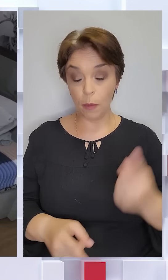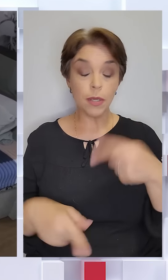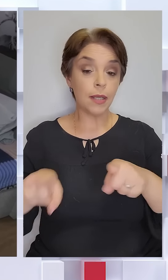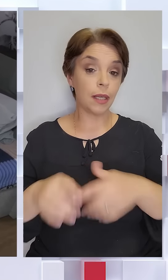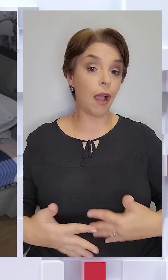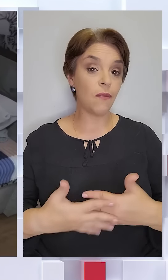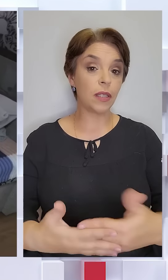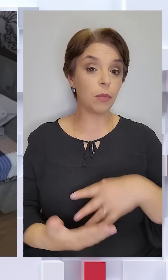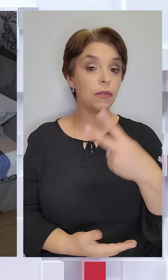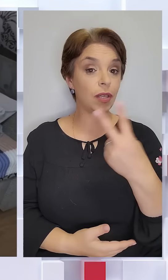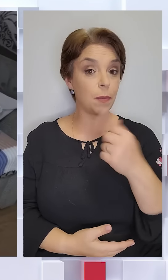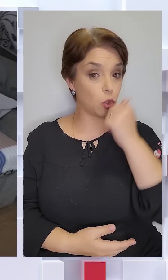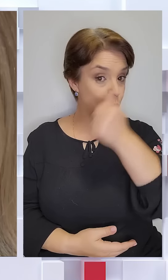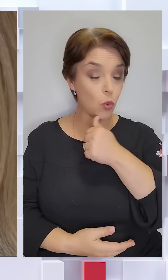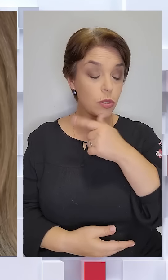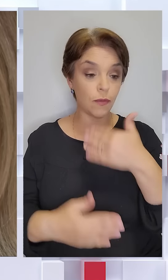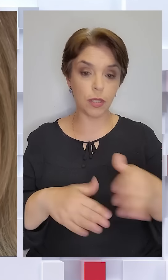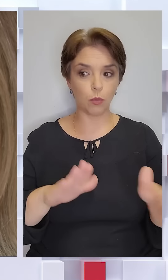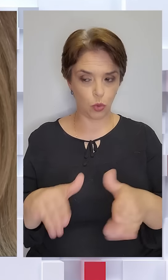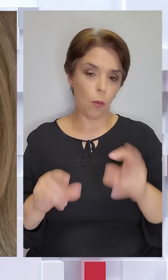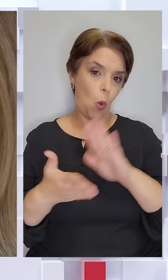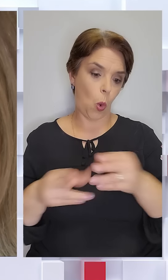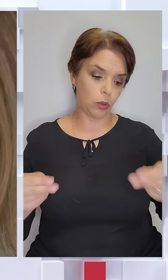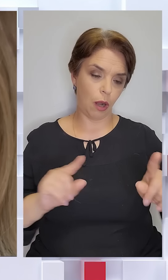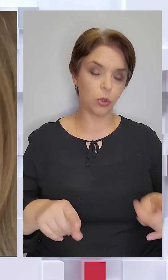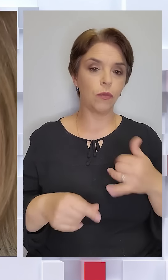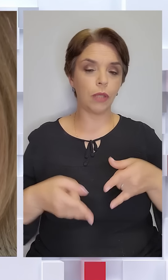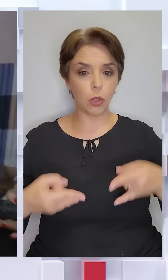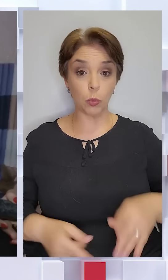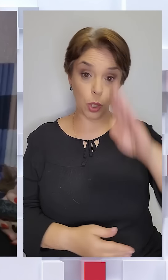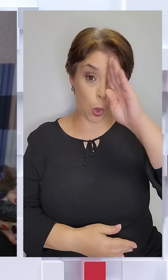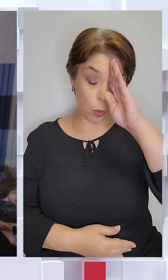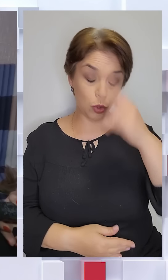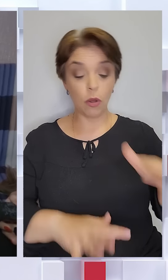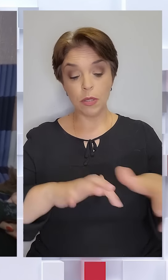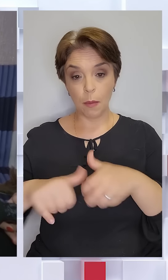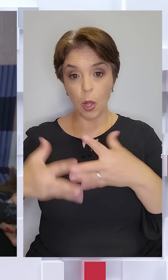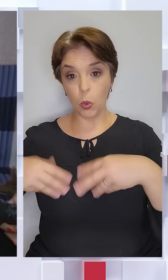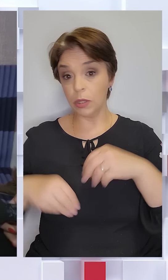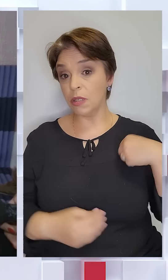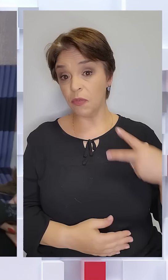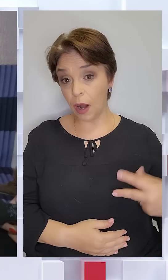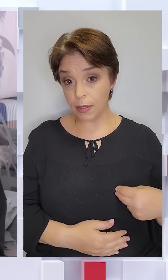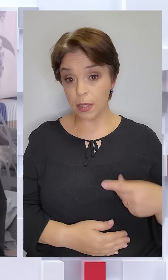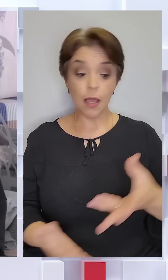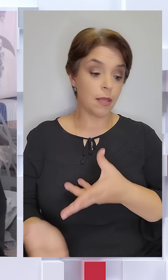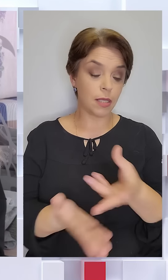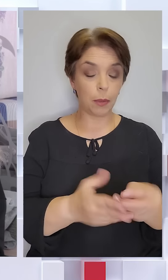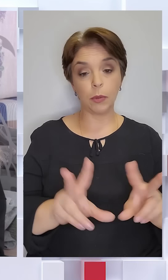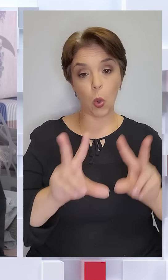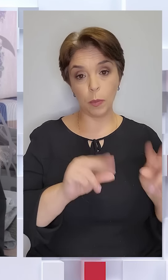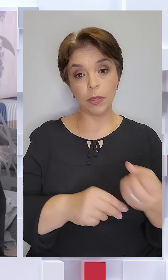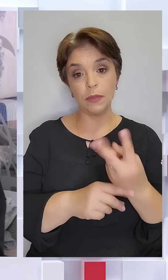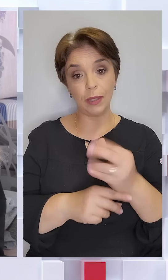і така вагітність була у 21-му році, і все пройшло за контрактом. Вона народила хлопчика, його забрала родина з Франції, їй заплатили